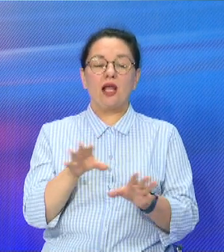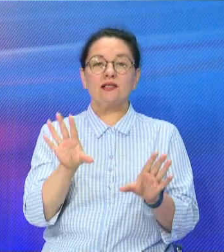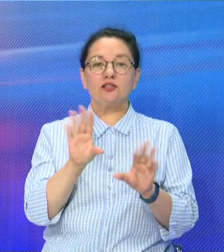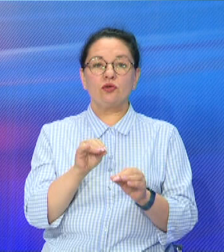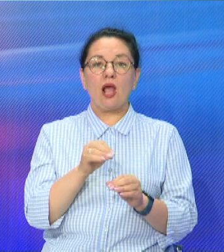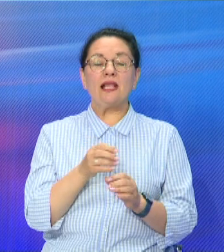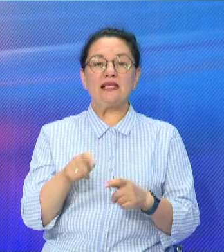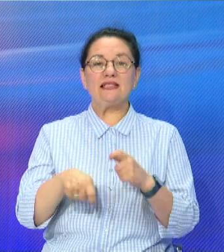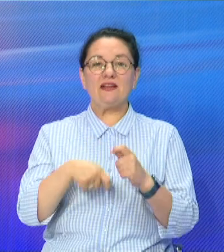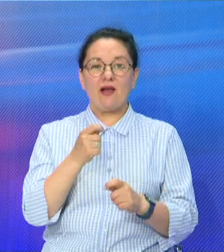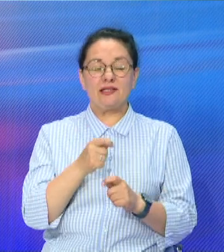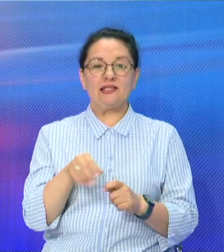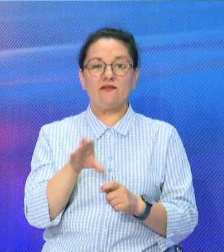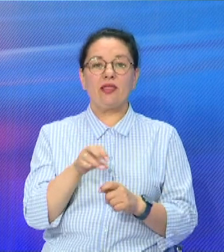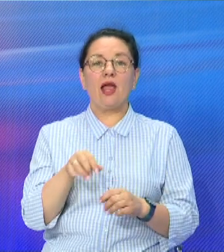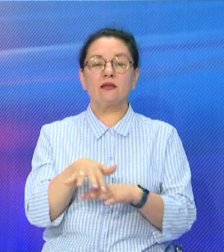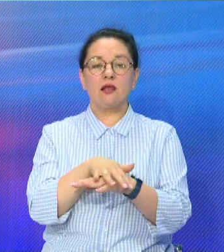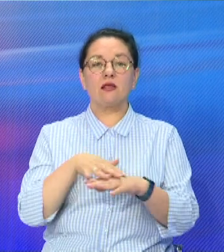выходить и